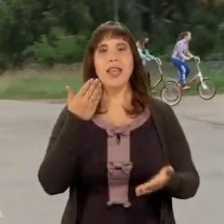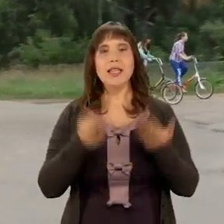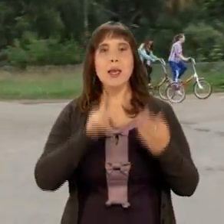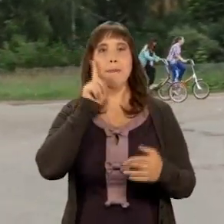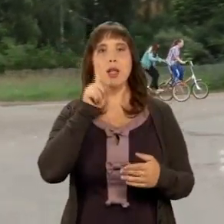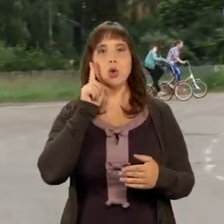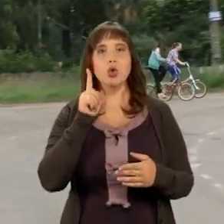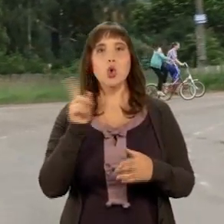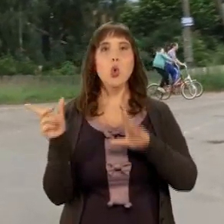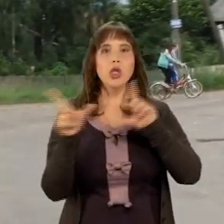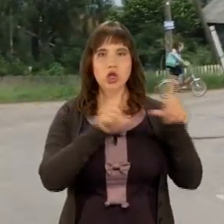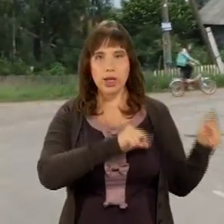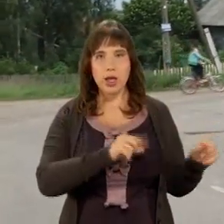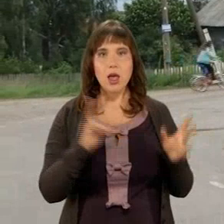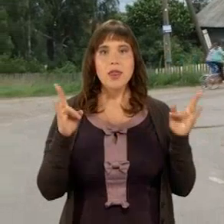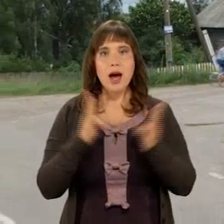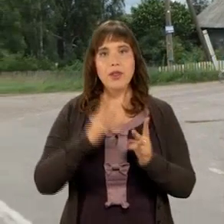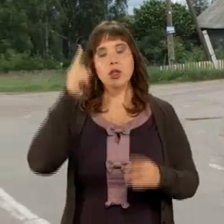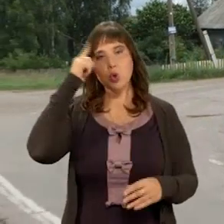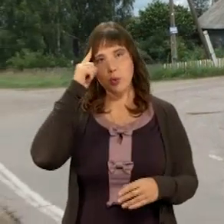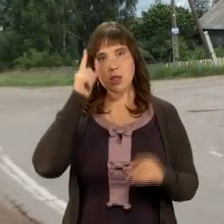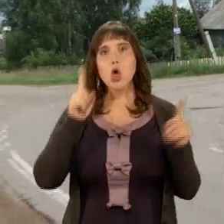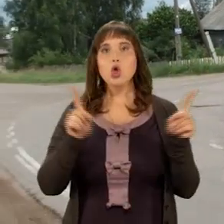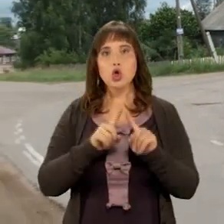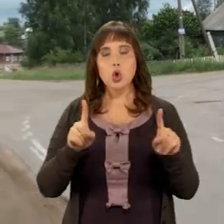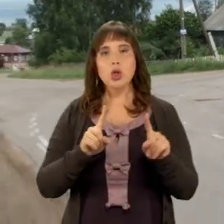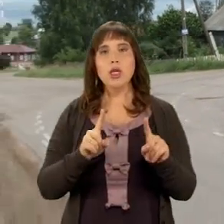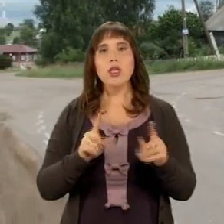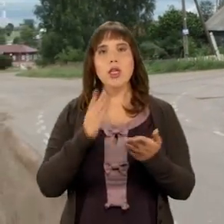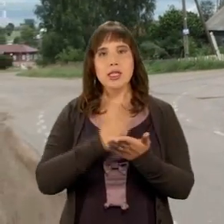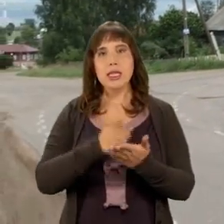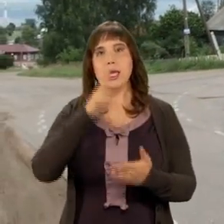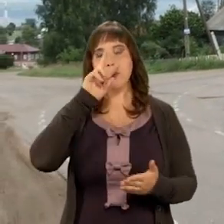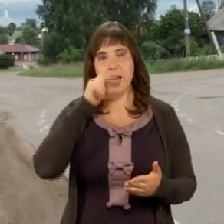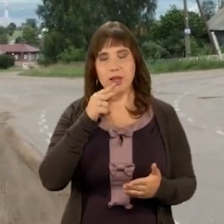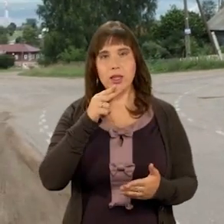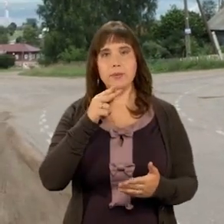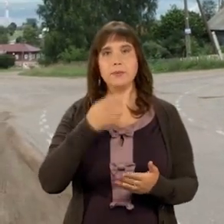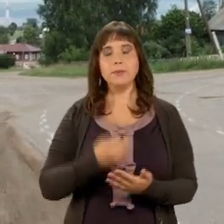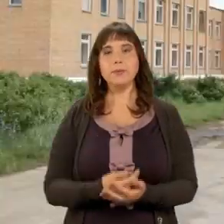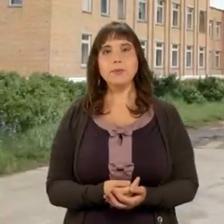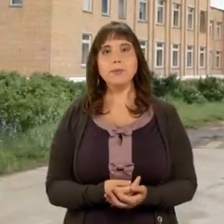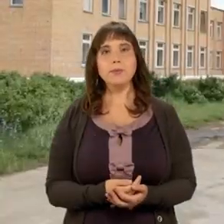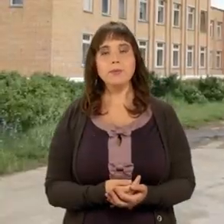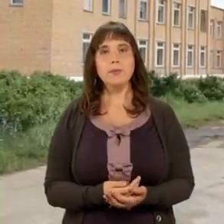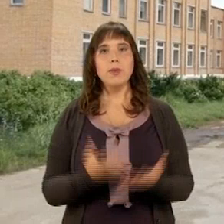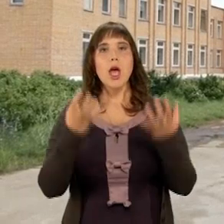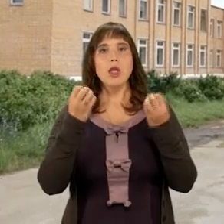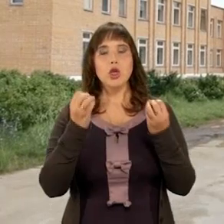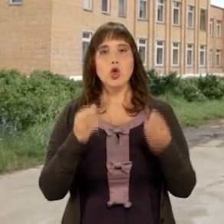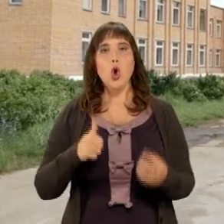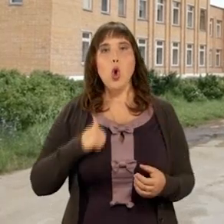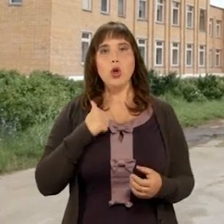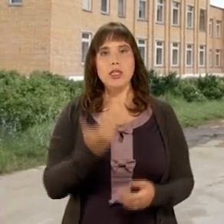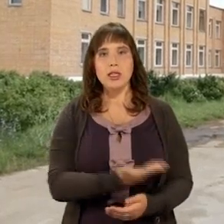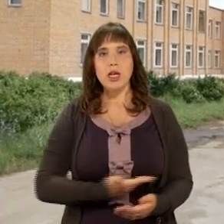Если молодежь уезжает, надо задуматься, значит, что-то у нас не так, что-то у нас идет неправильно. А еще вот